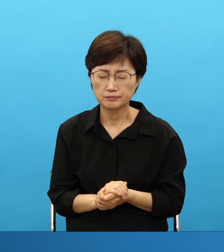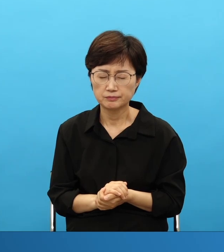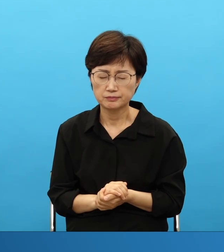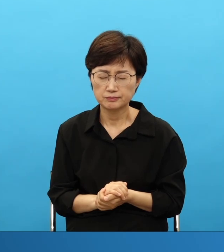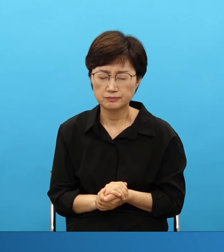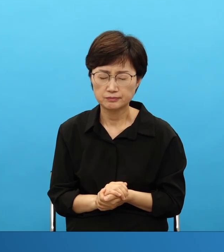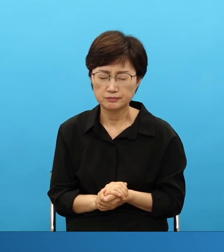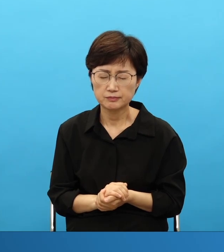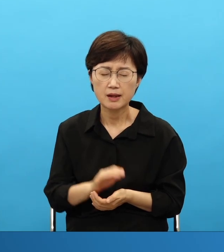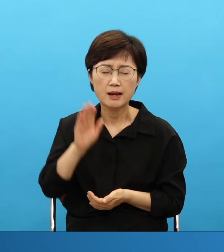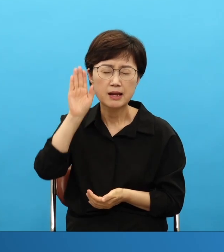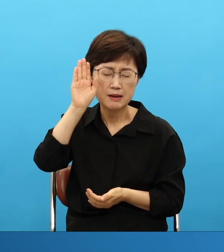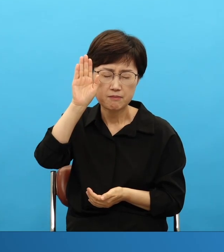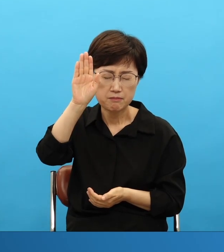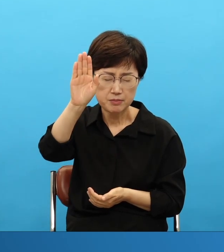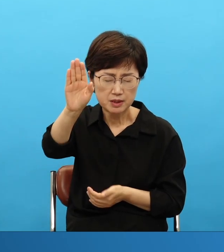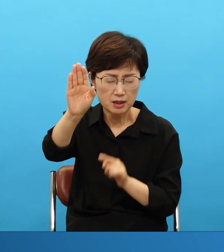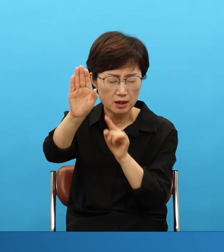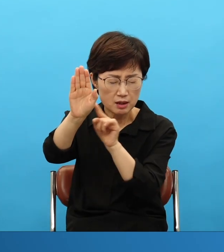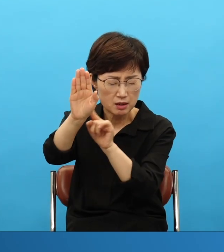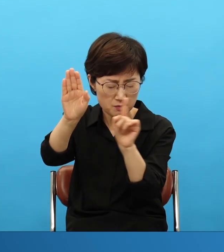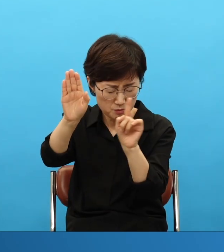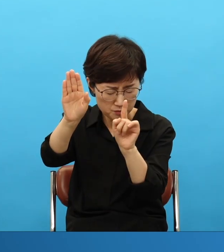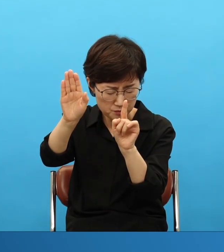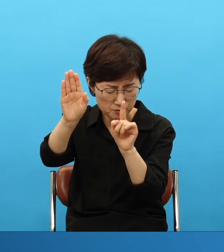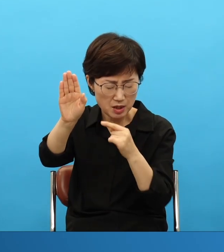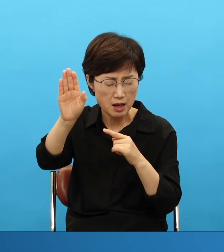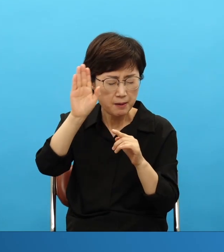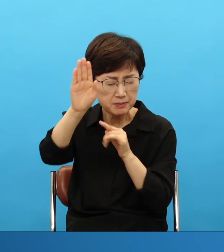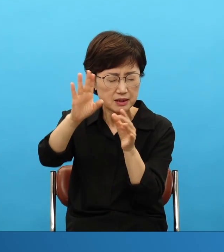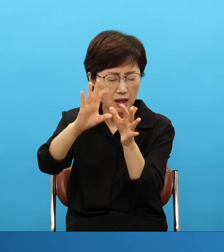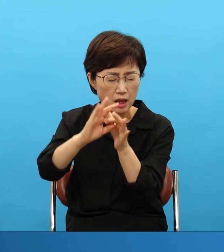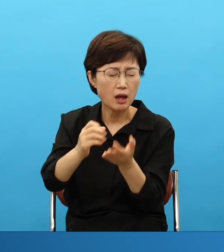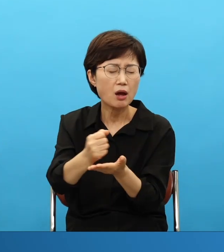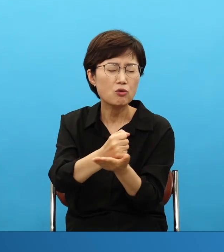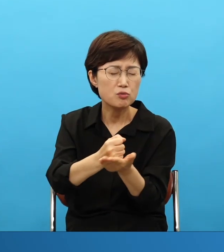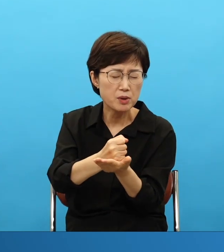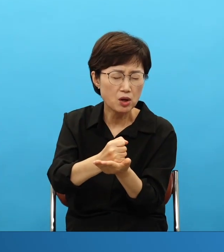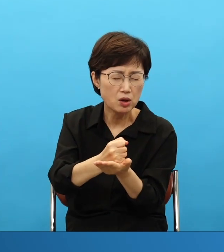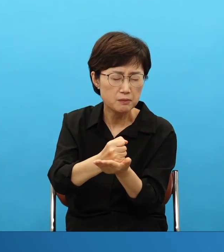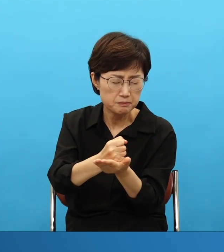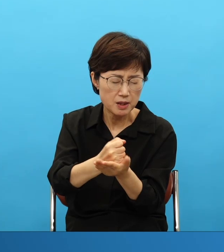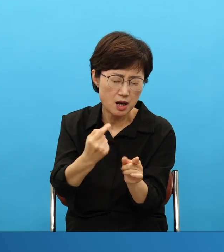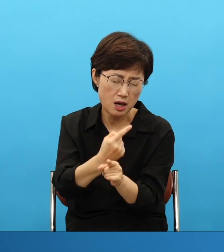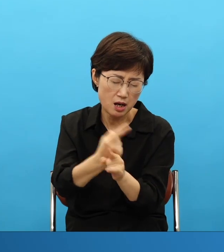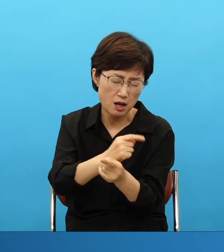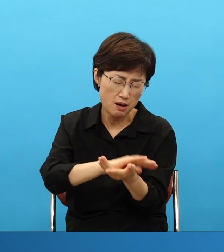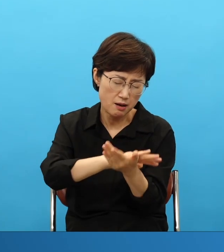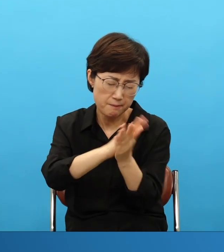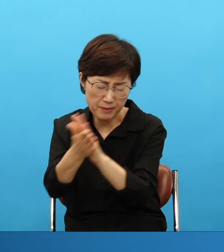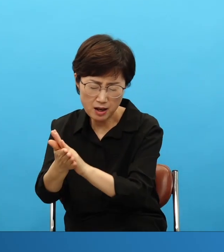하서 미래에 대한 운이는 역사 일어나게 하옵소서